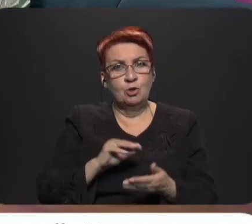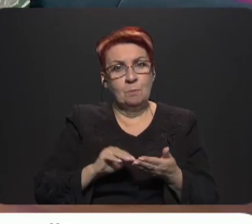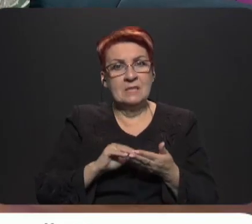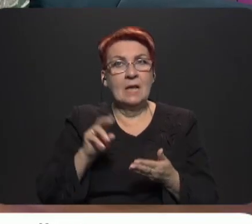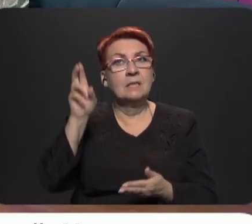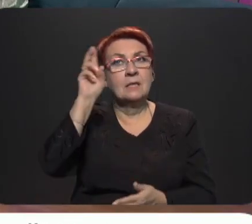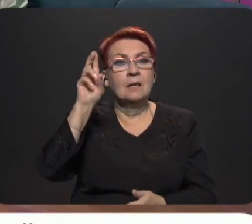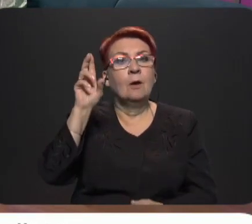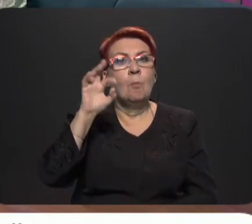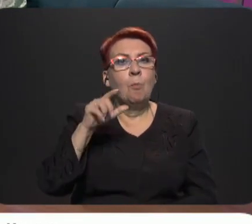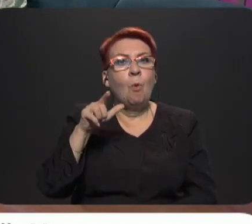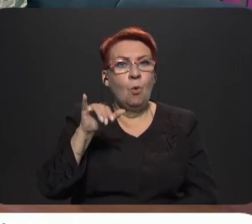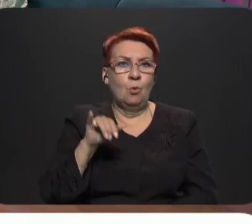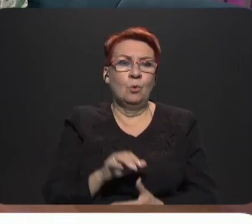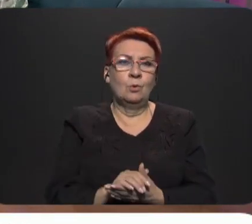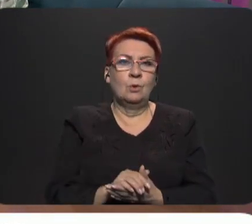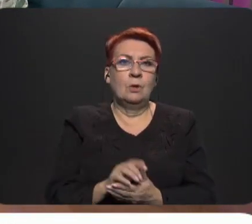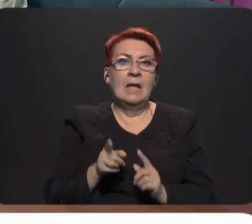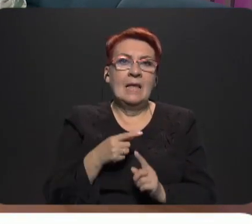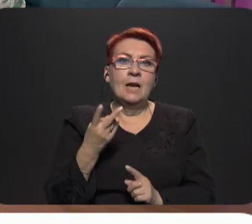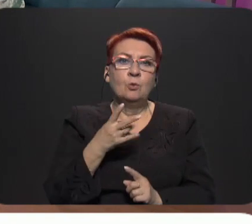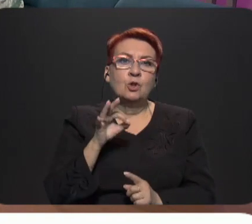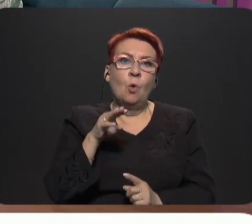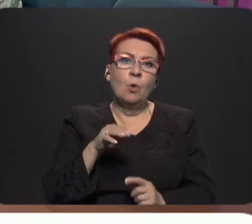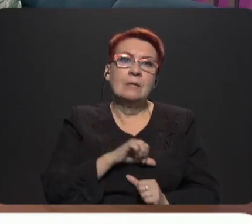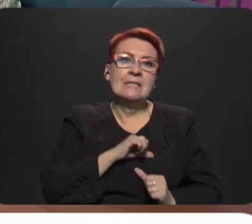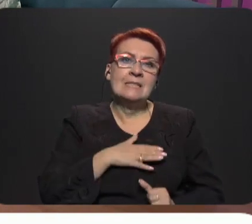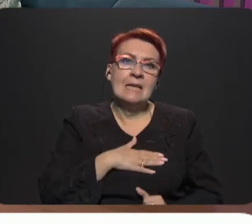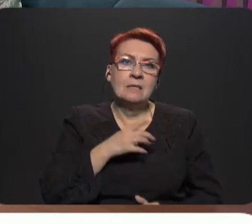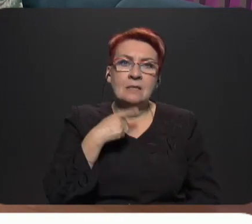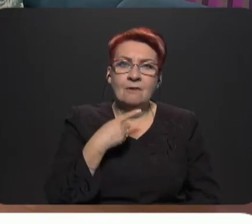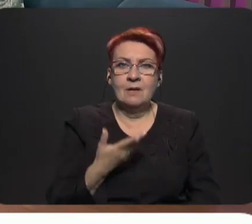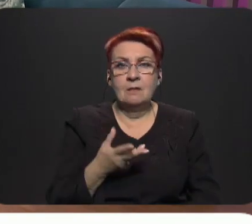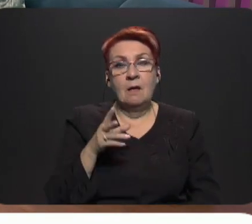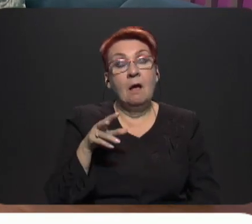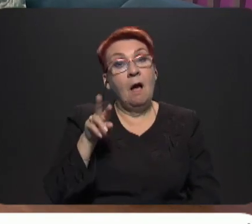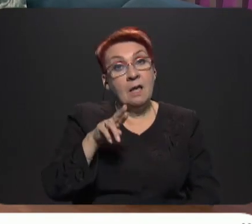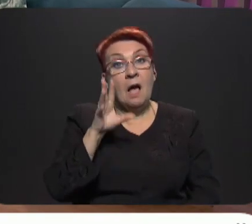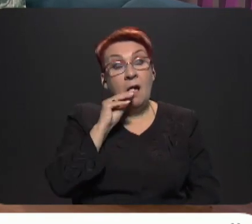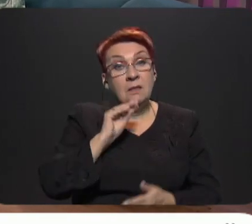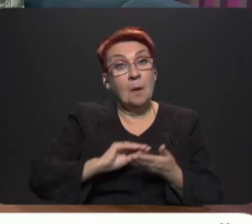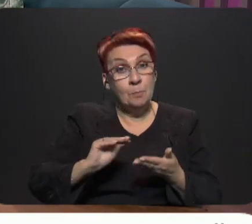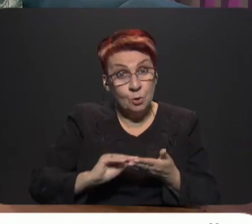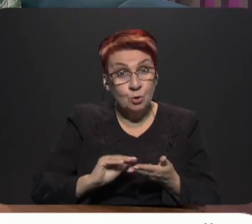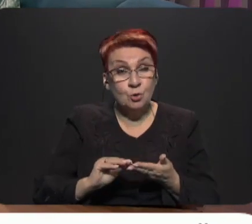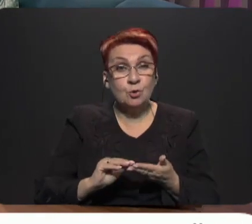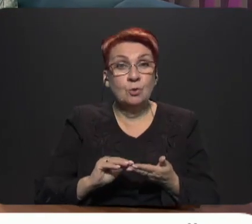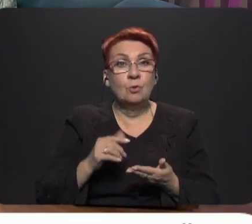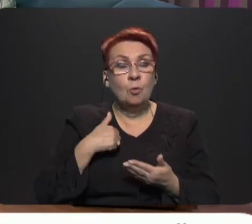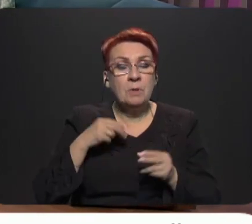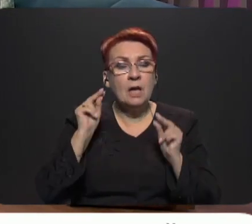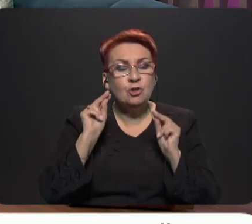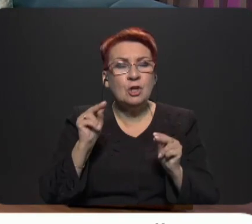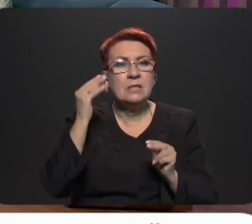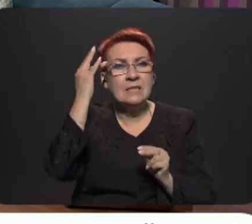Или все-таки надо как-то говорить от сердца? Но мне кажется, именно я когда пишу, у меня какая-то честная